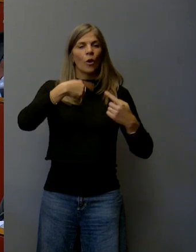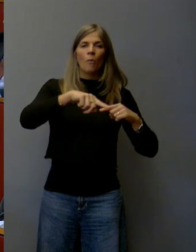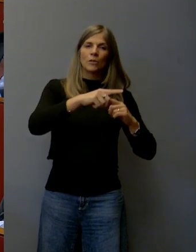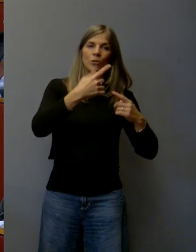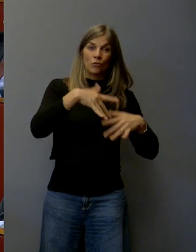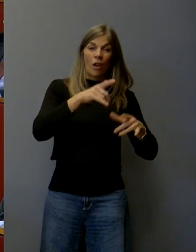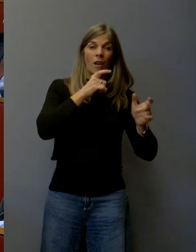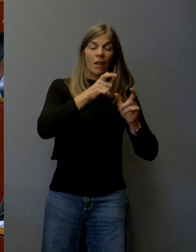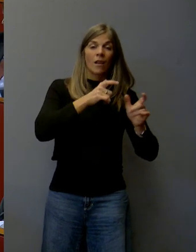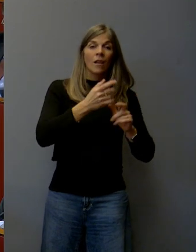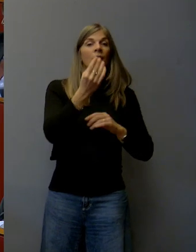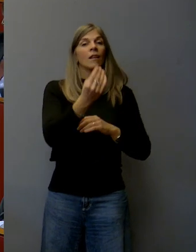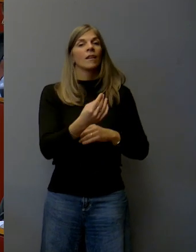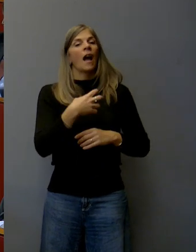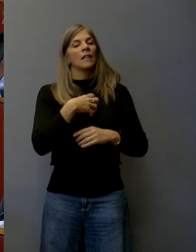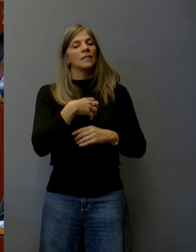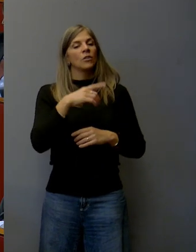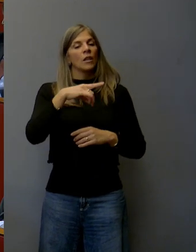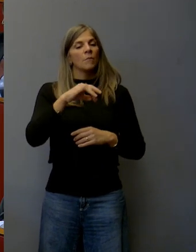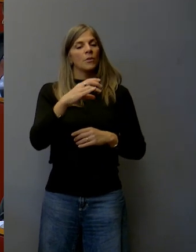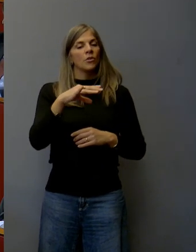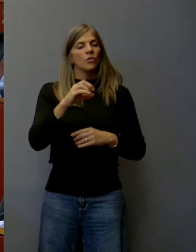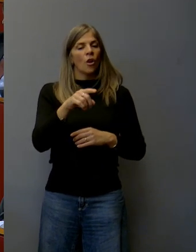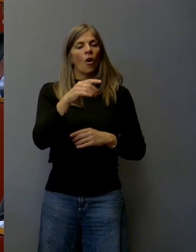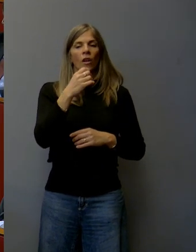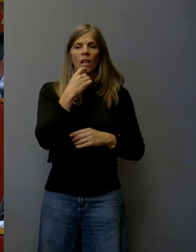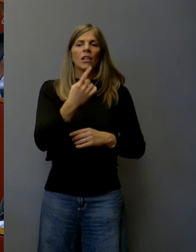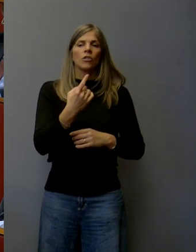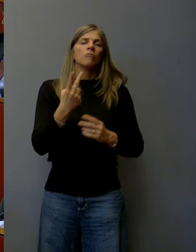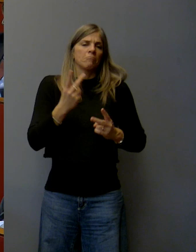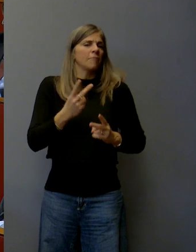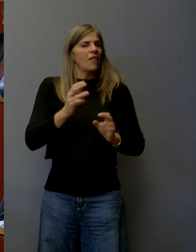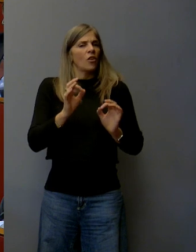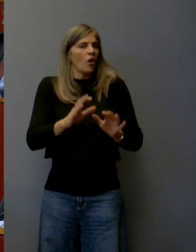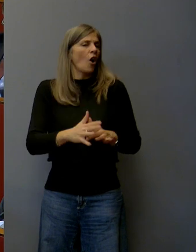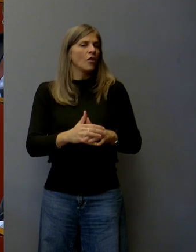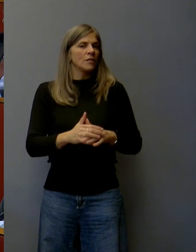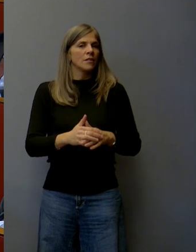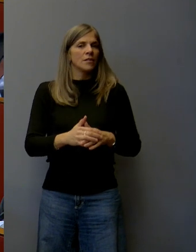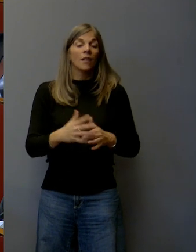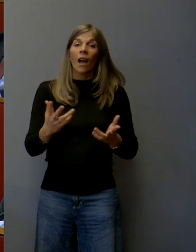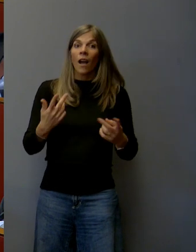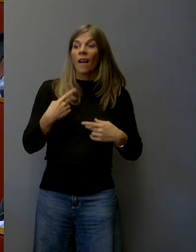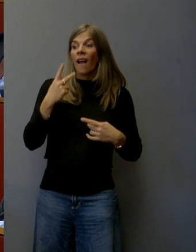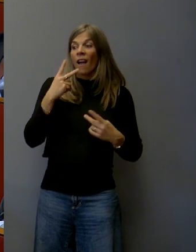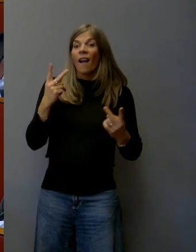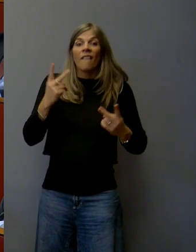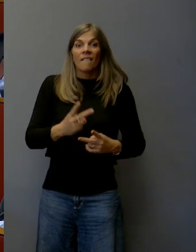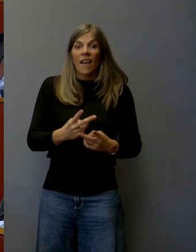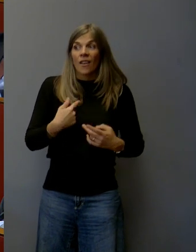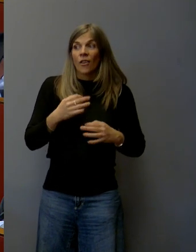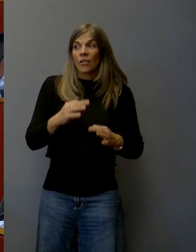detto effettivamente era un dato oggettivo bene allora se è vero quello che ho detto E se è vero quello che ha detto